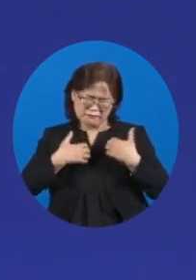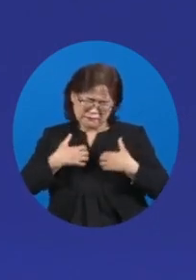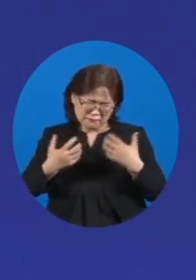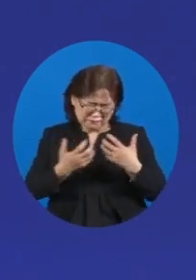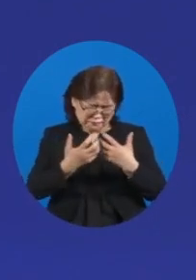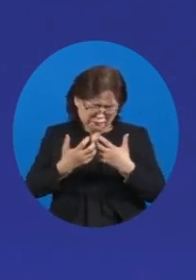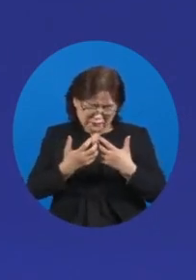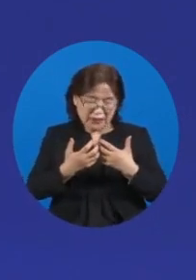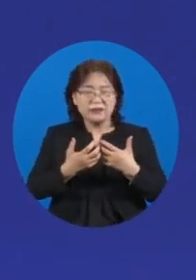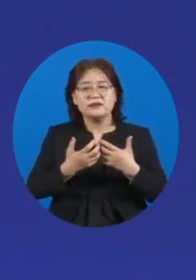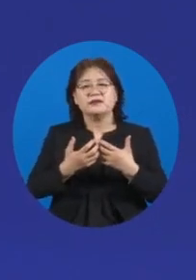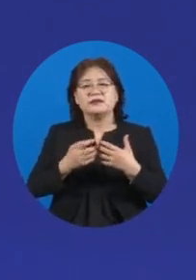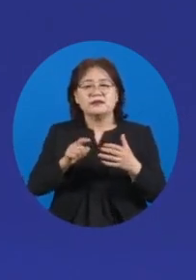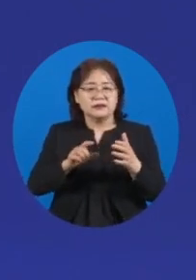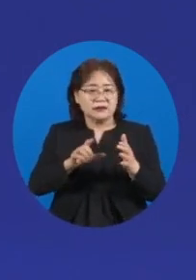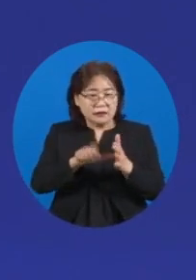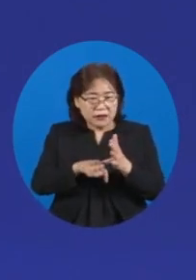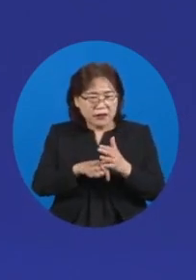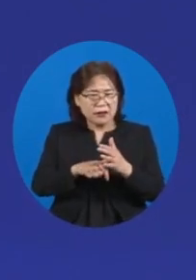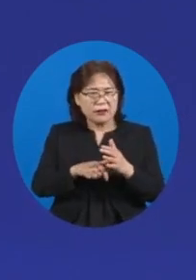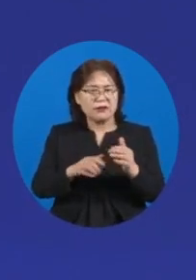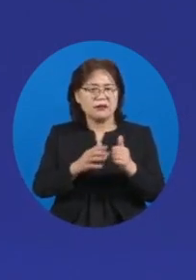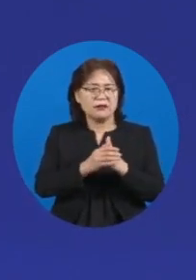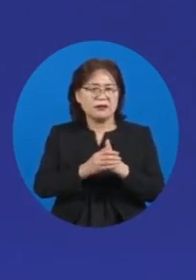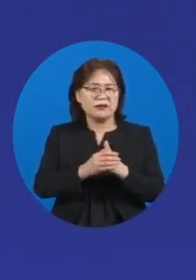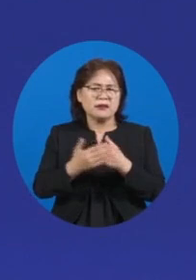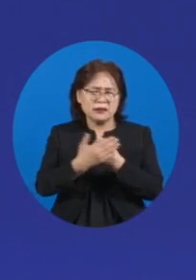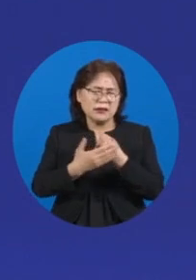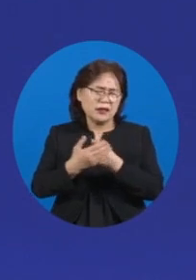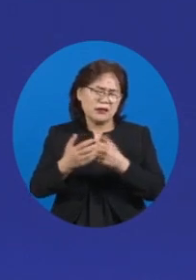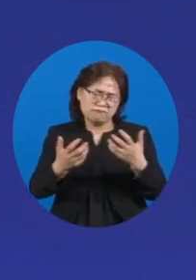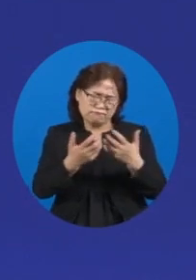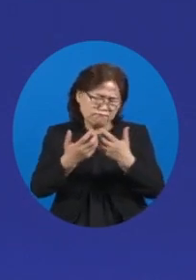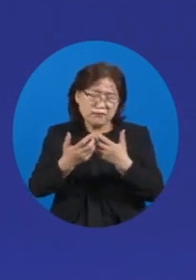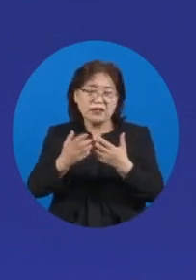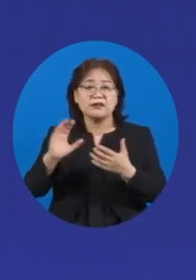그 전제 의미가 더 풍성해 졌던 것임